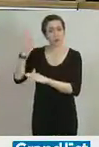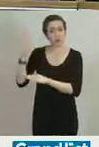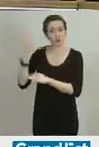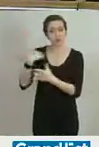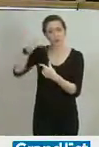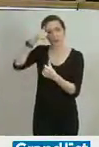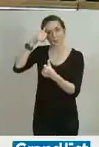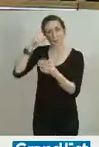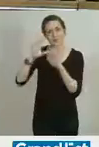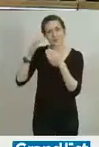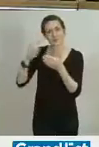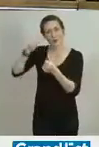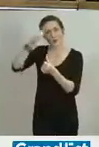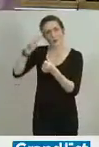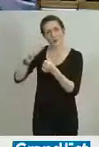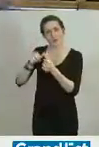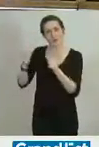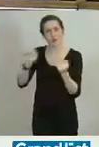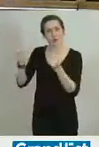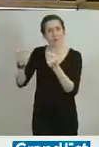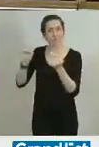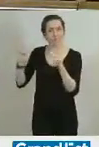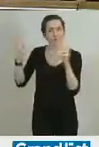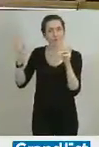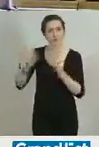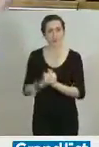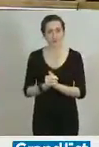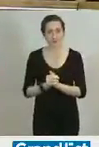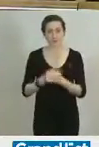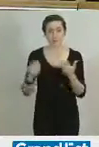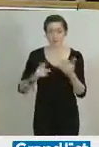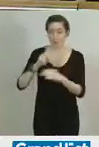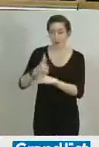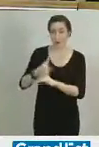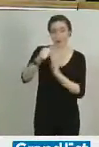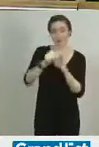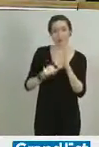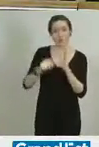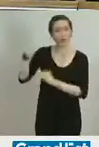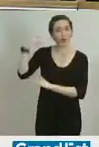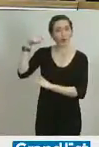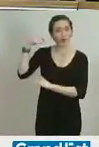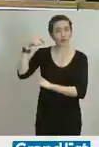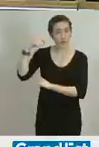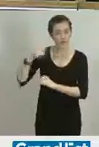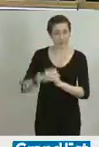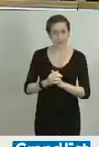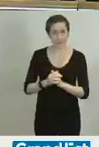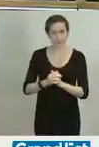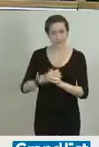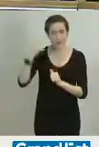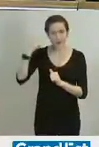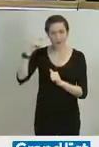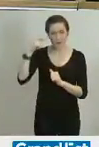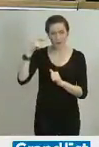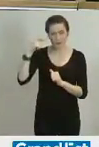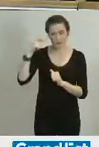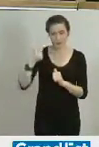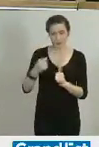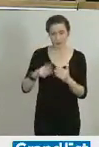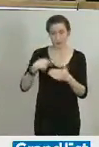mémoire des conflits. Enfin, en avril, nous parachèverons la première étape